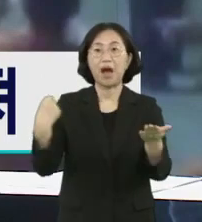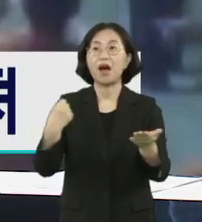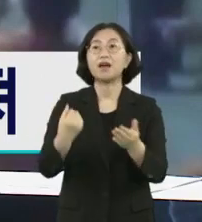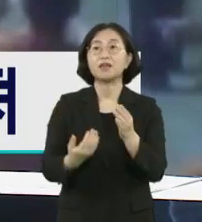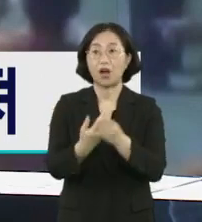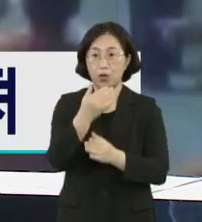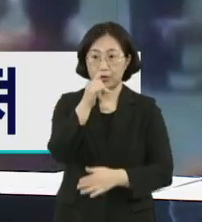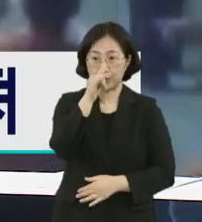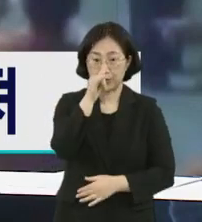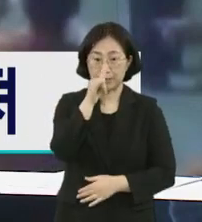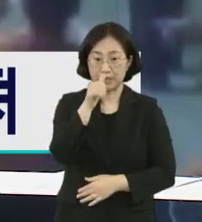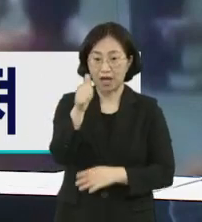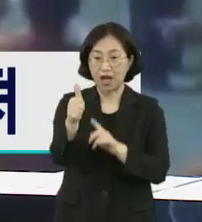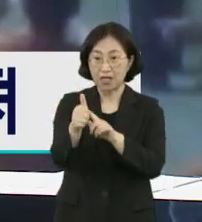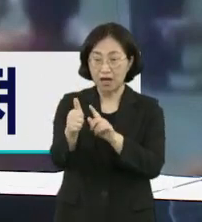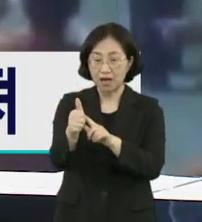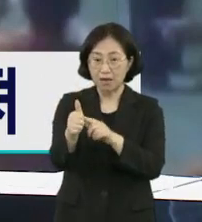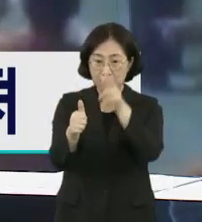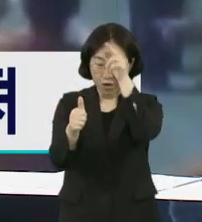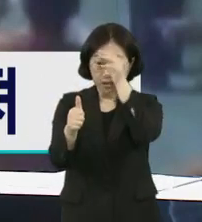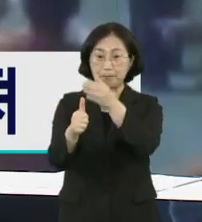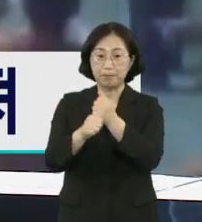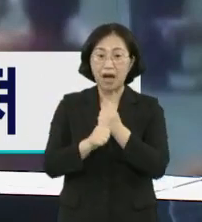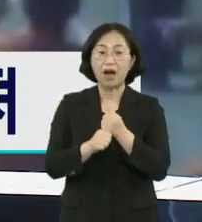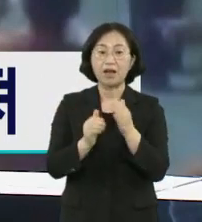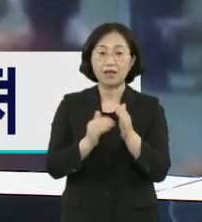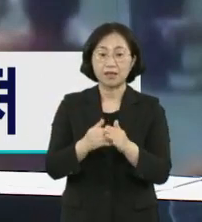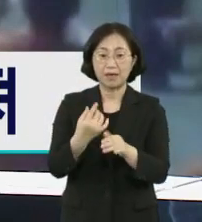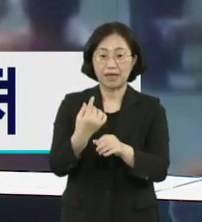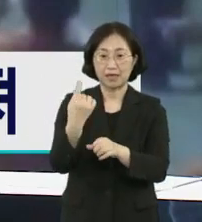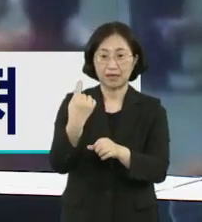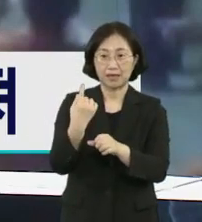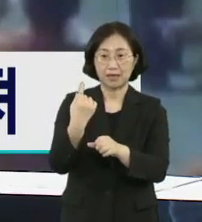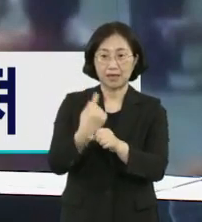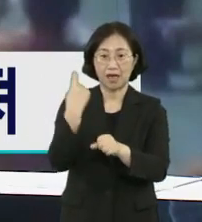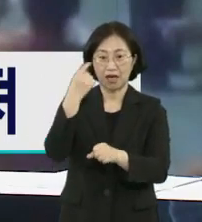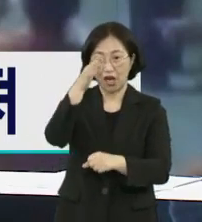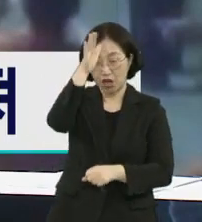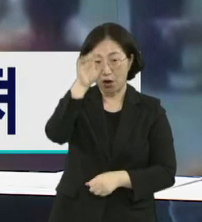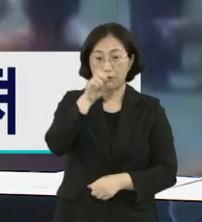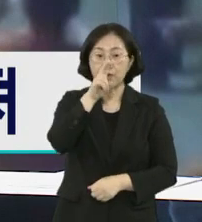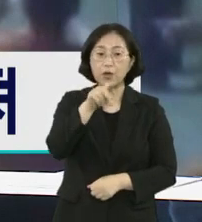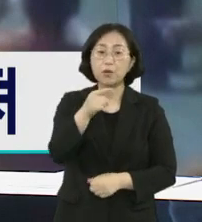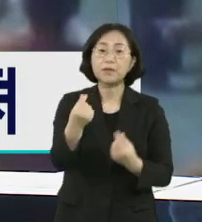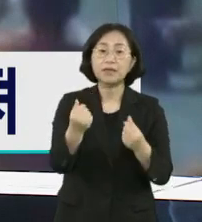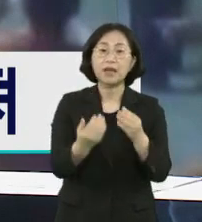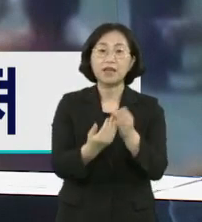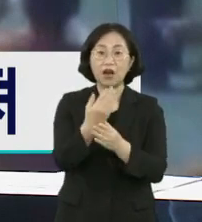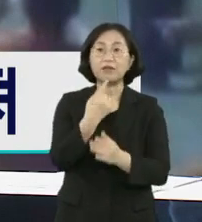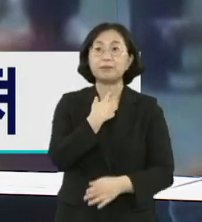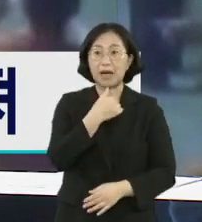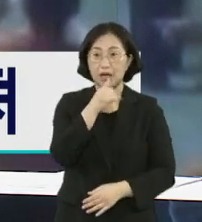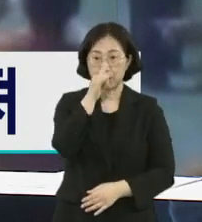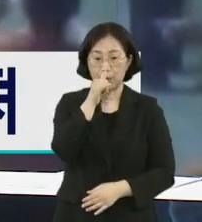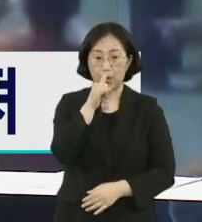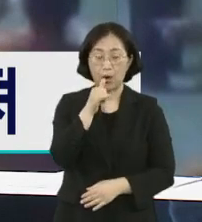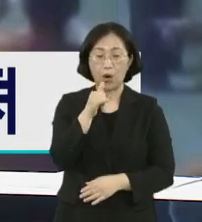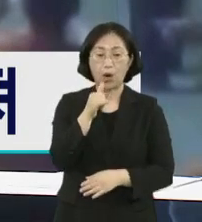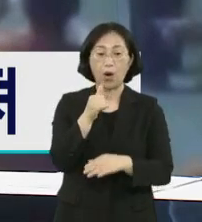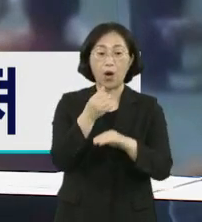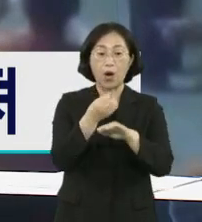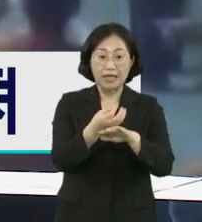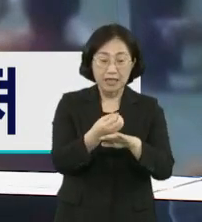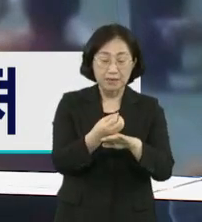발생했습니다. 결국 범인은 경찰에 붙잡혔지만 지난해 계룡에서도 유사 사건이 발생한 바 있습니다. 금이나